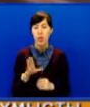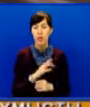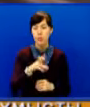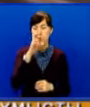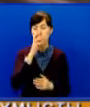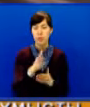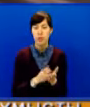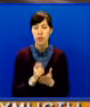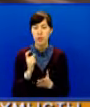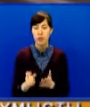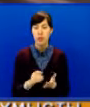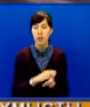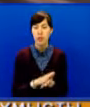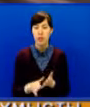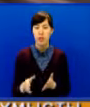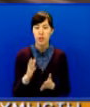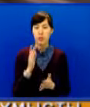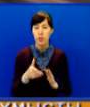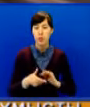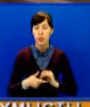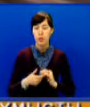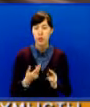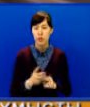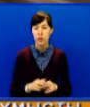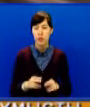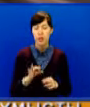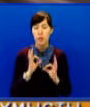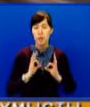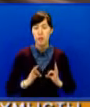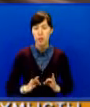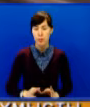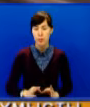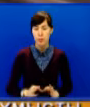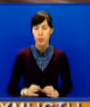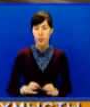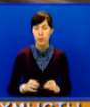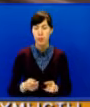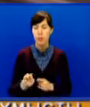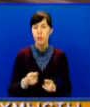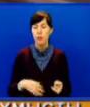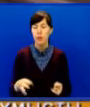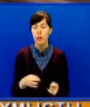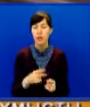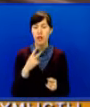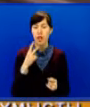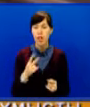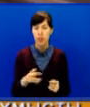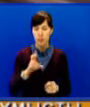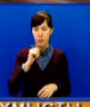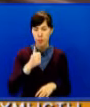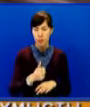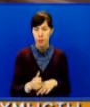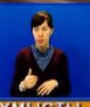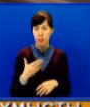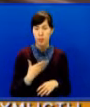мемлекеттік қызметкерлердің таза болуына шақырып отыр. Сондай ақ мына прокуратура арқылы басқа органдар қарап үлгі алсын дегендей